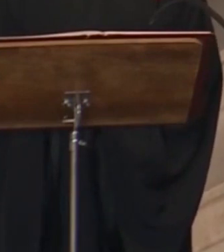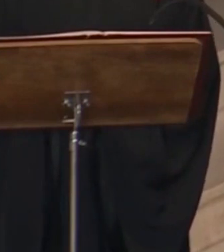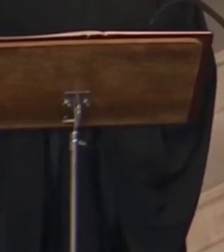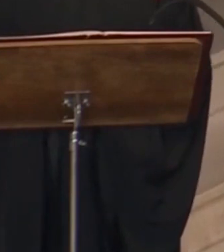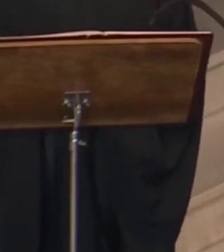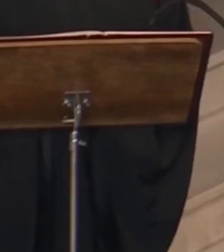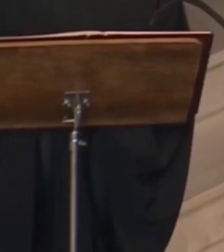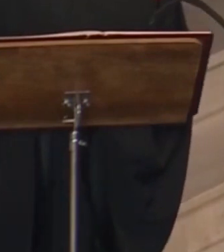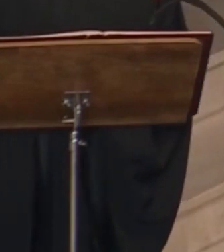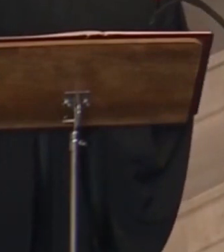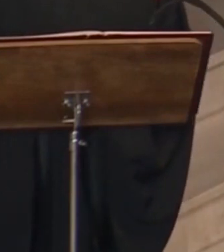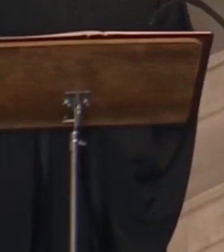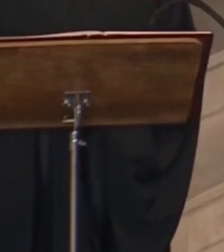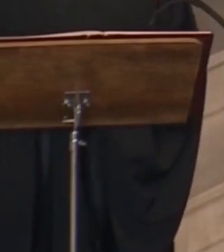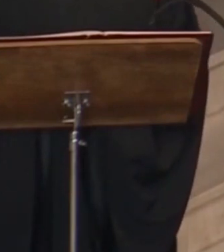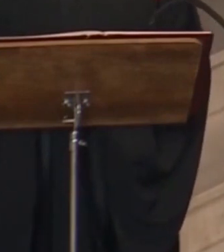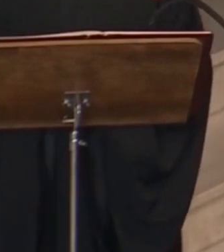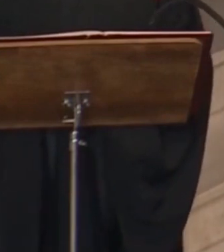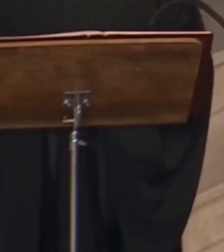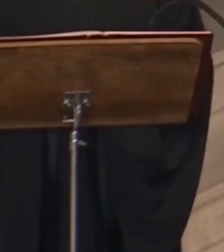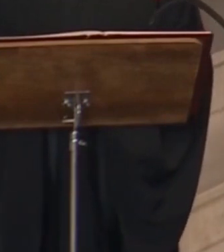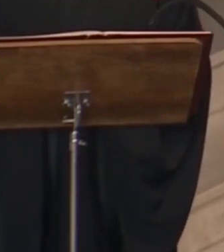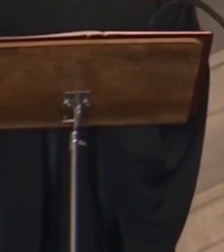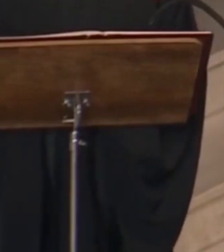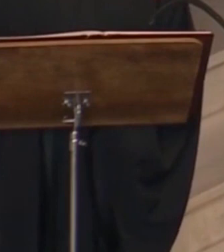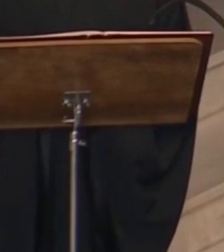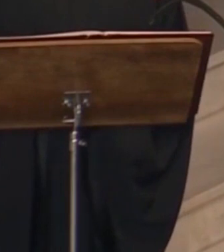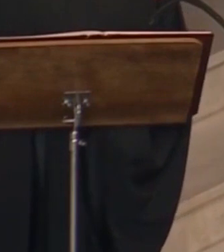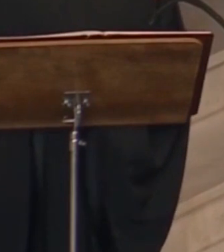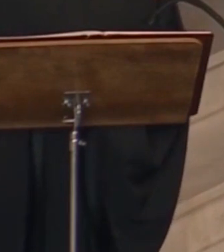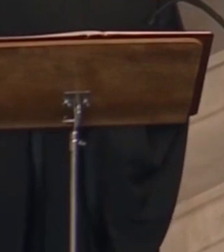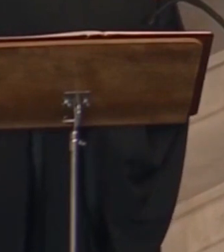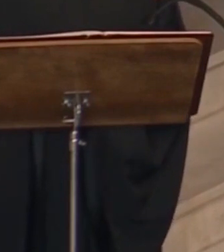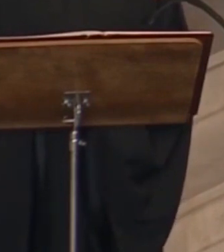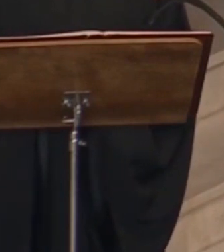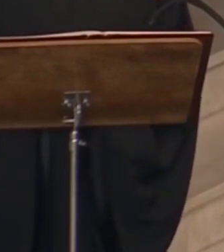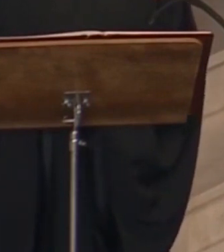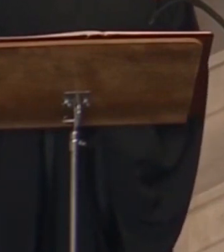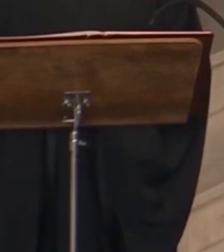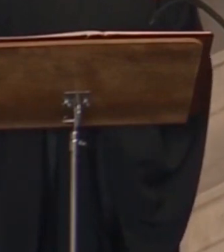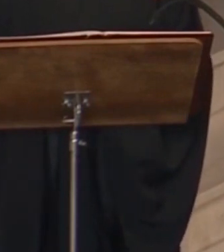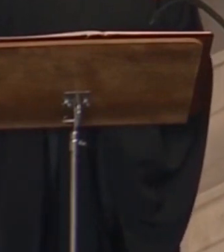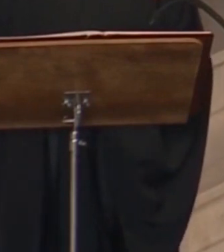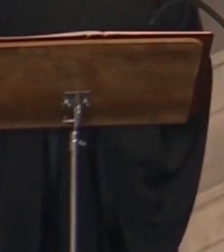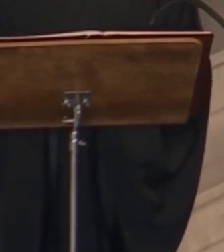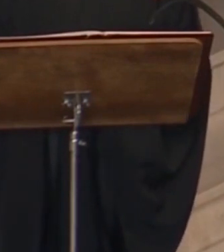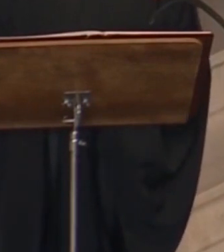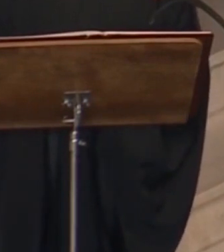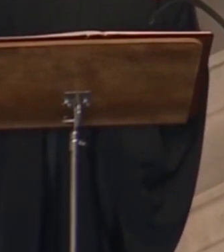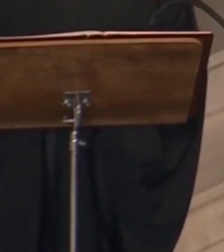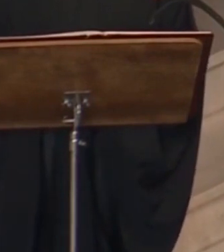με άμα. Εμάκνουν απ' εμού φίλων και πλησίων και τους γνωστούς μου από ταλαιπωρίες. Κύριε ο Θεός σωτηρίας μου, ημέρασε και έκραξα και